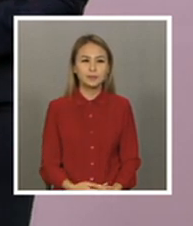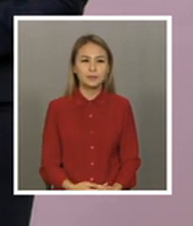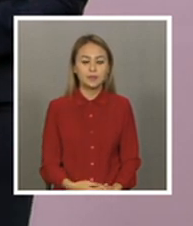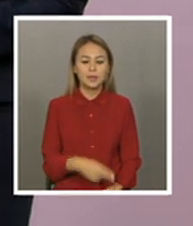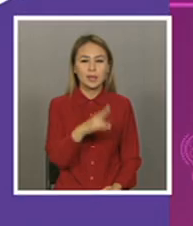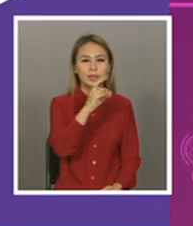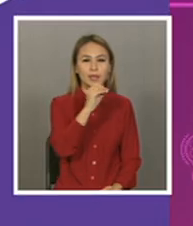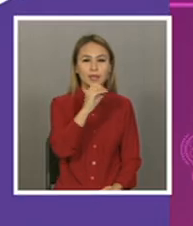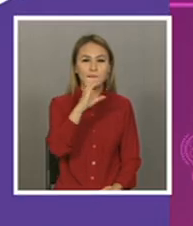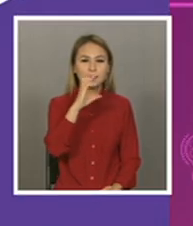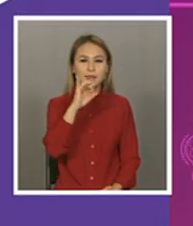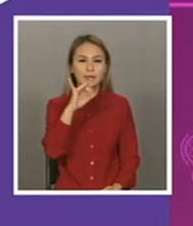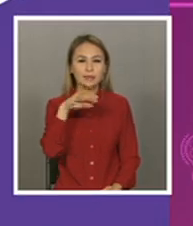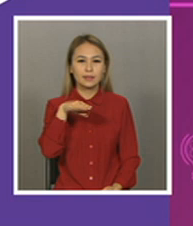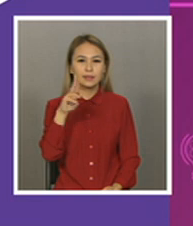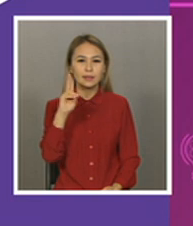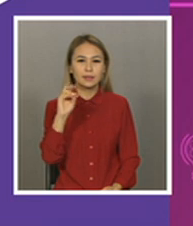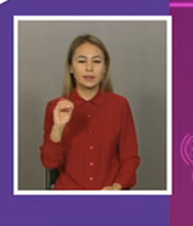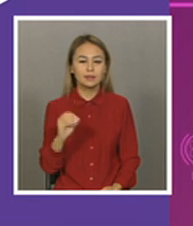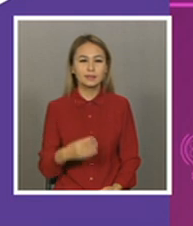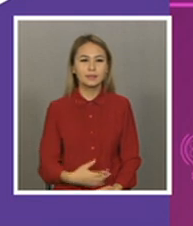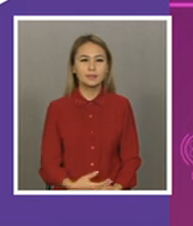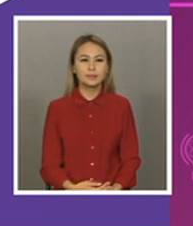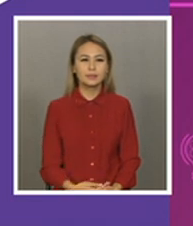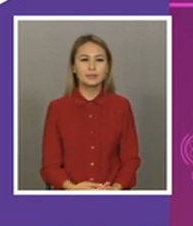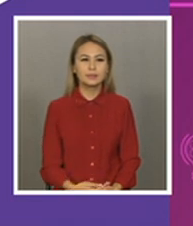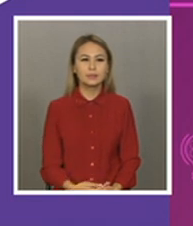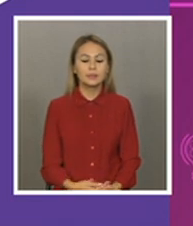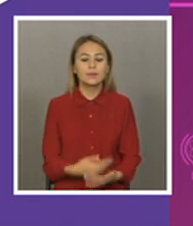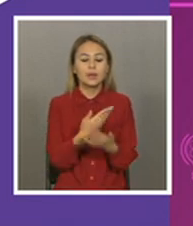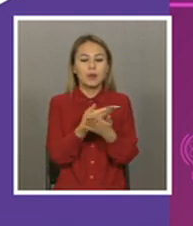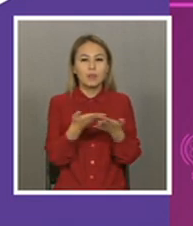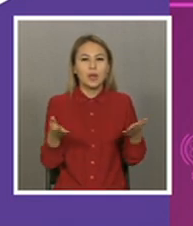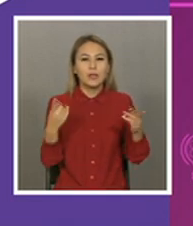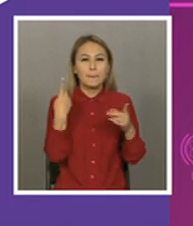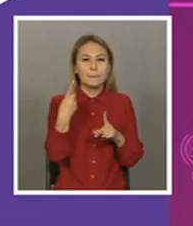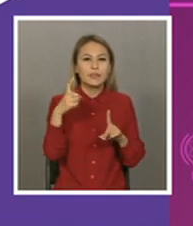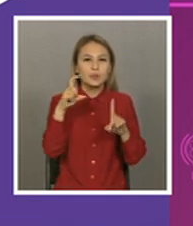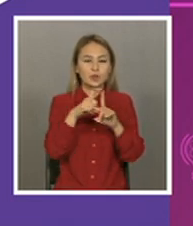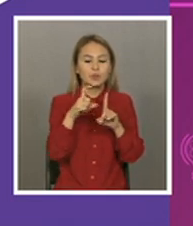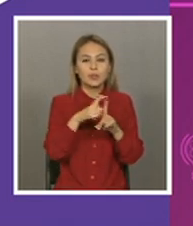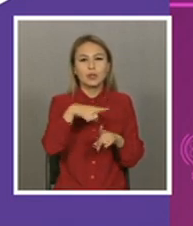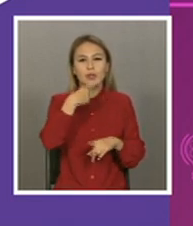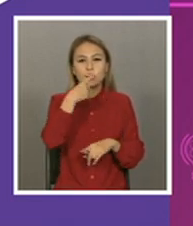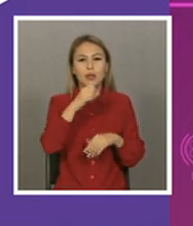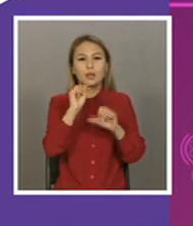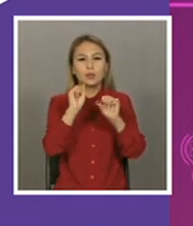кесіртке. Балалар, бұларды бір сөзбен қалай атауға болады?